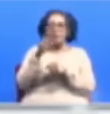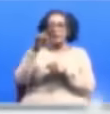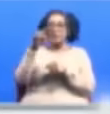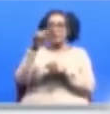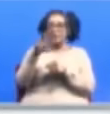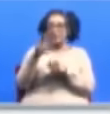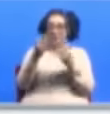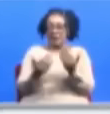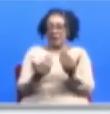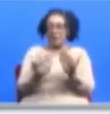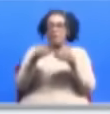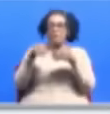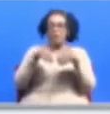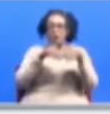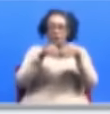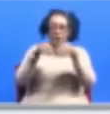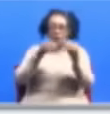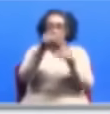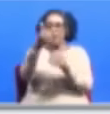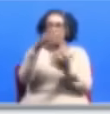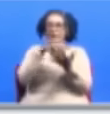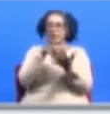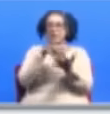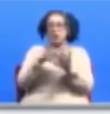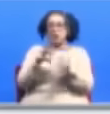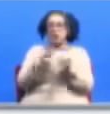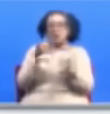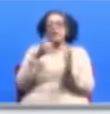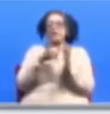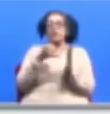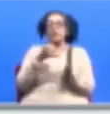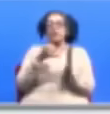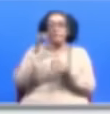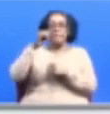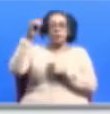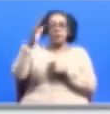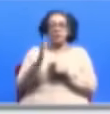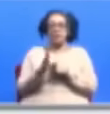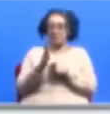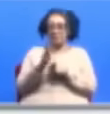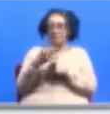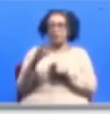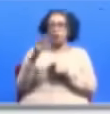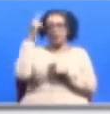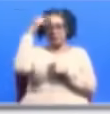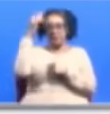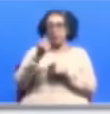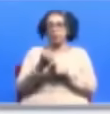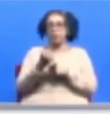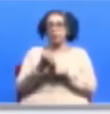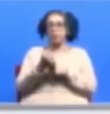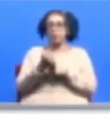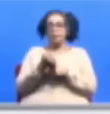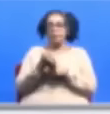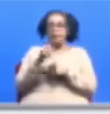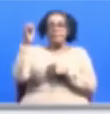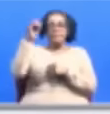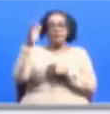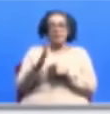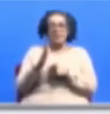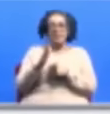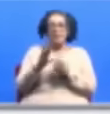NTV imeanza kufuatilia kisa kingine kinachomhusisha mwanasiasa chipukizi wa Kajiado. Mwanasiasa